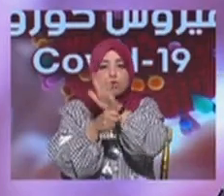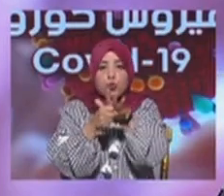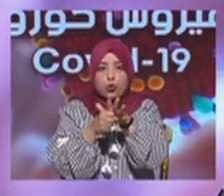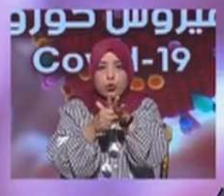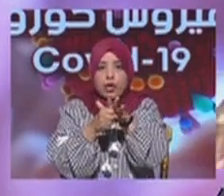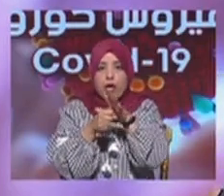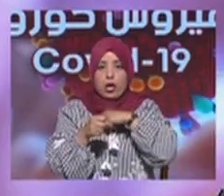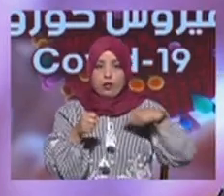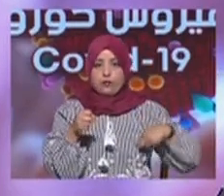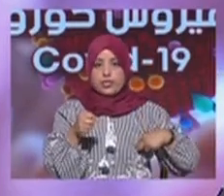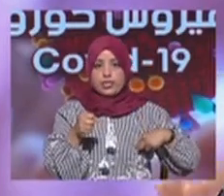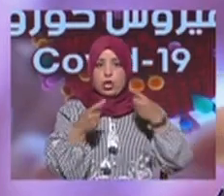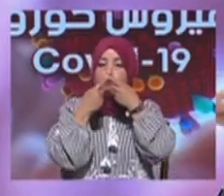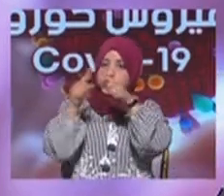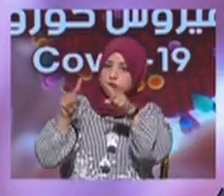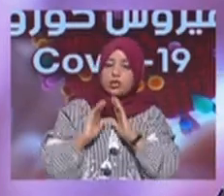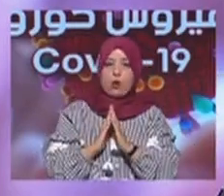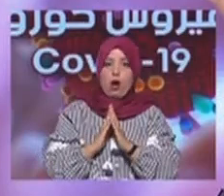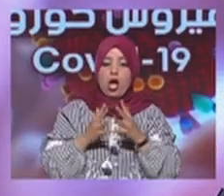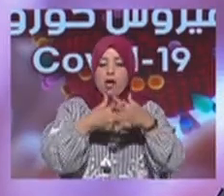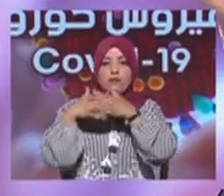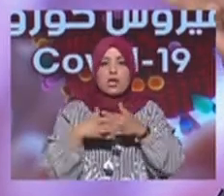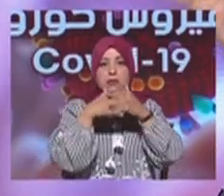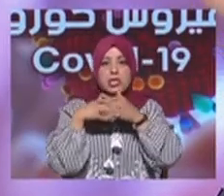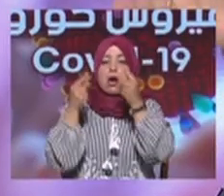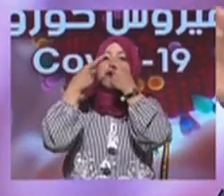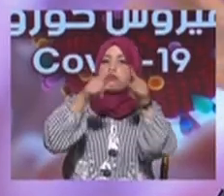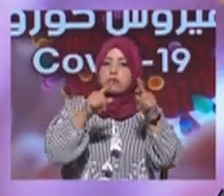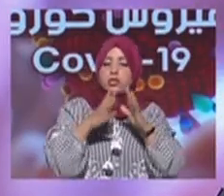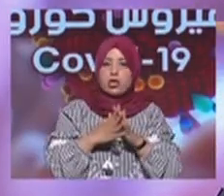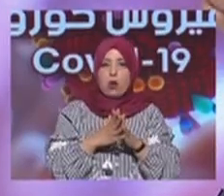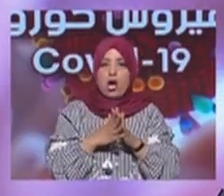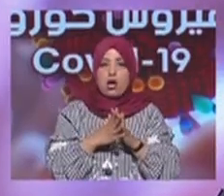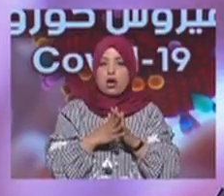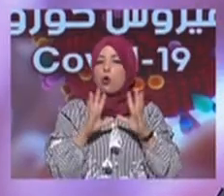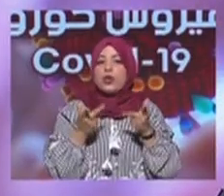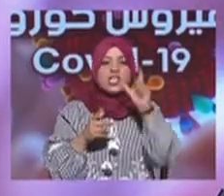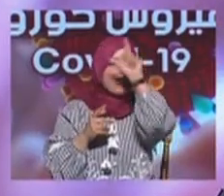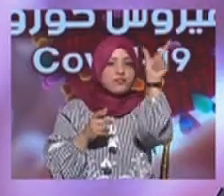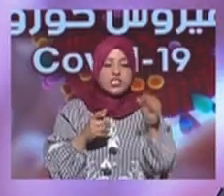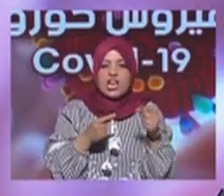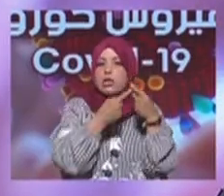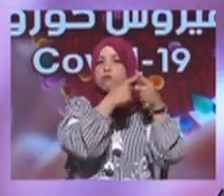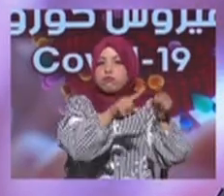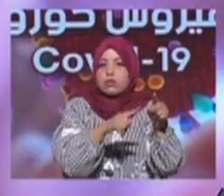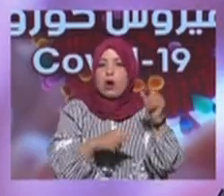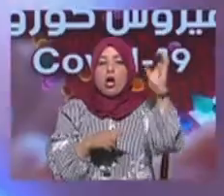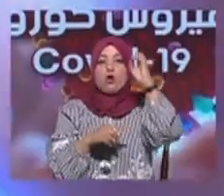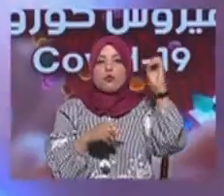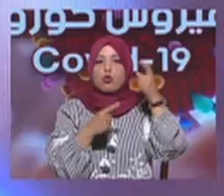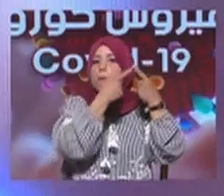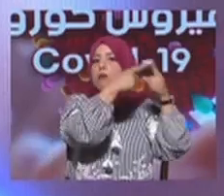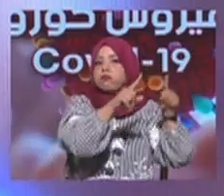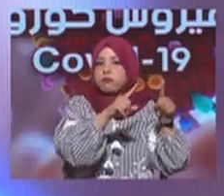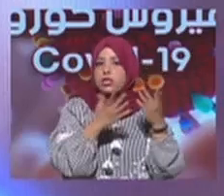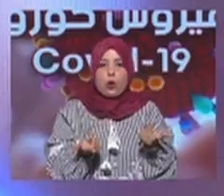امريكا نوع، وفي افريقيا نوع، يظهر لي الاولاني اللي باش يكتشفوا هو نوع خاص ولا لا هو هي تونس معنا. خاطر اخزر